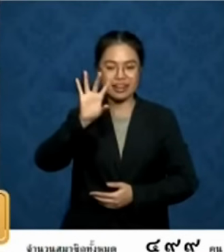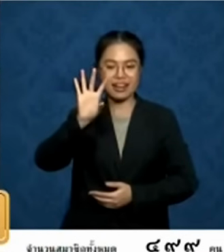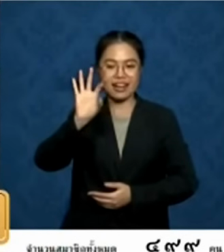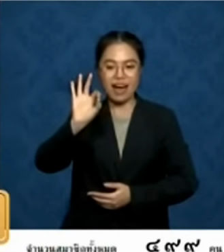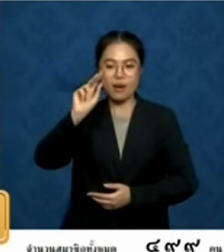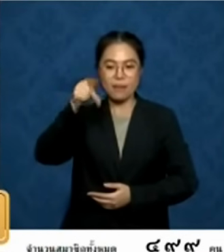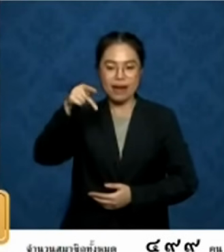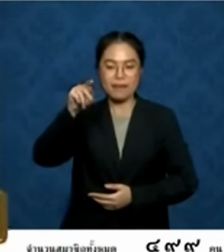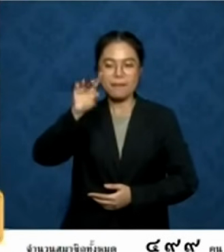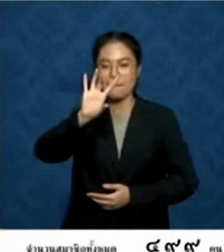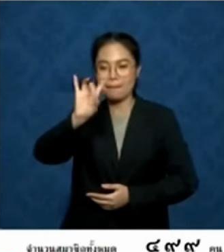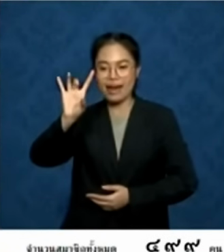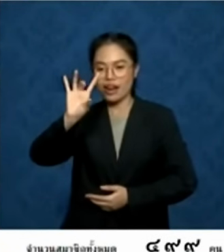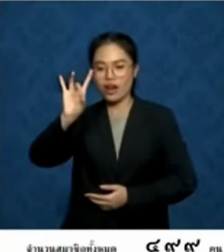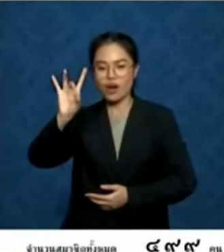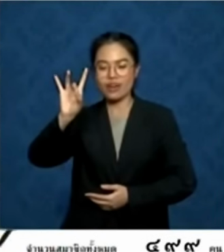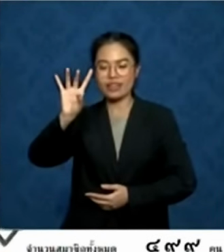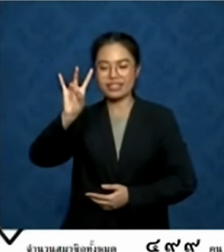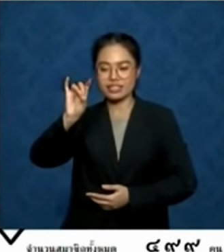49,875.6 ล้านบาท